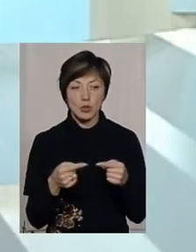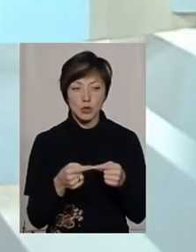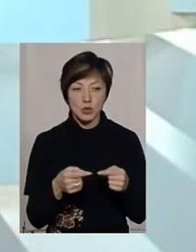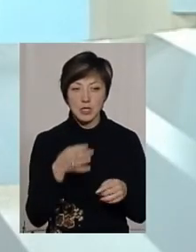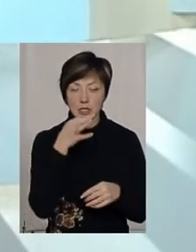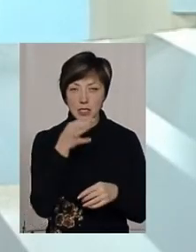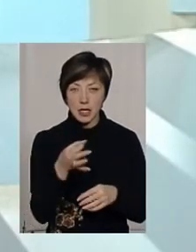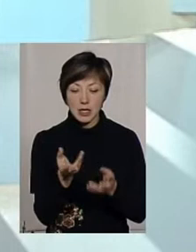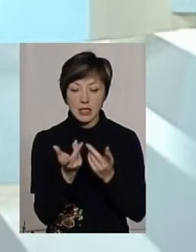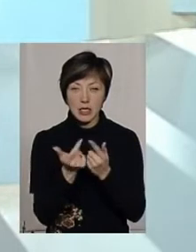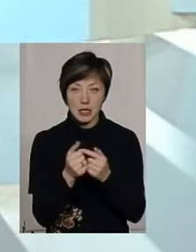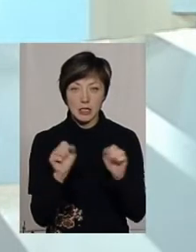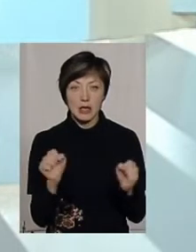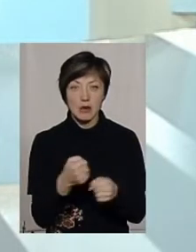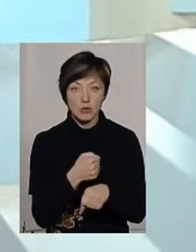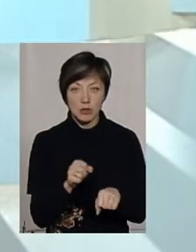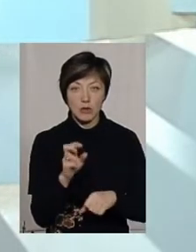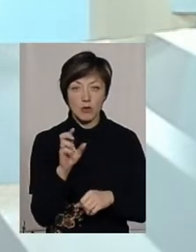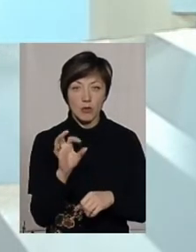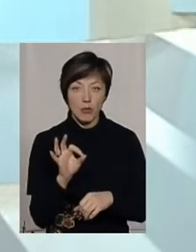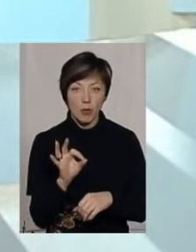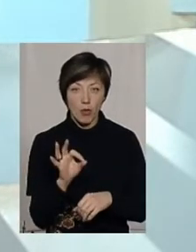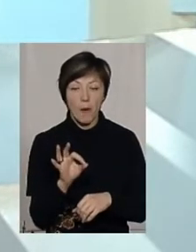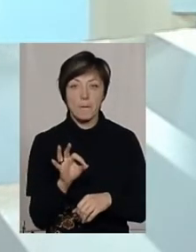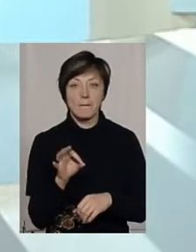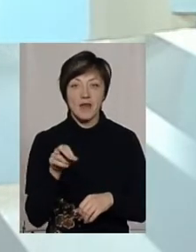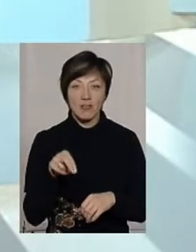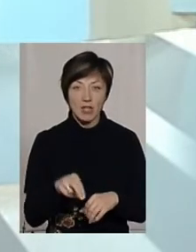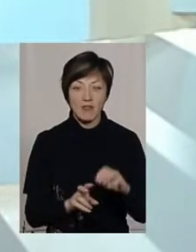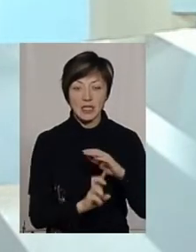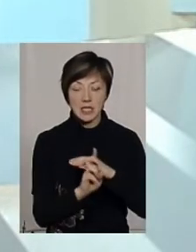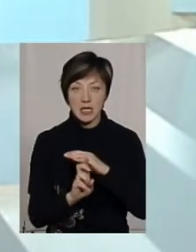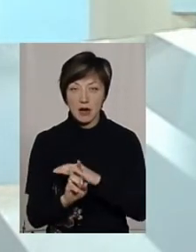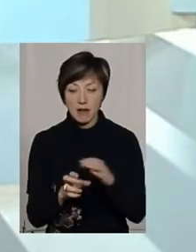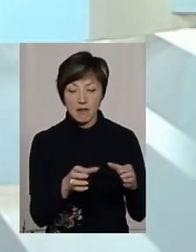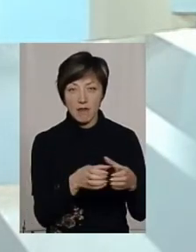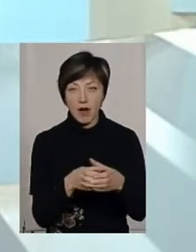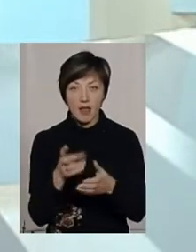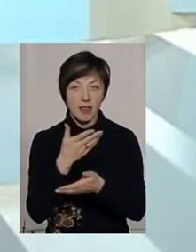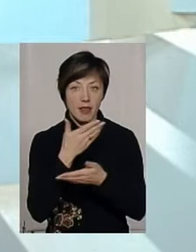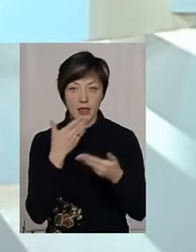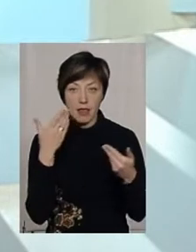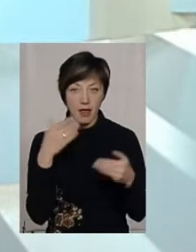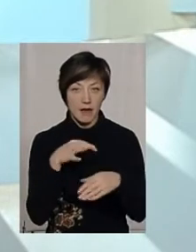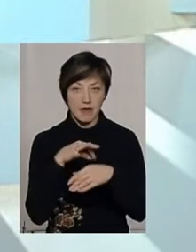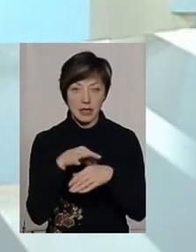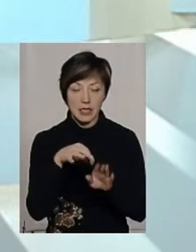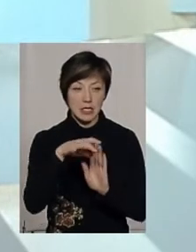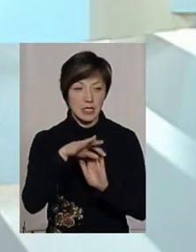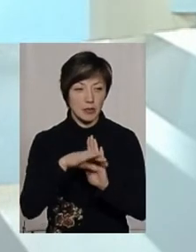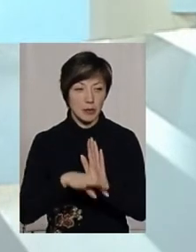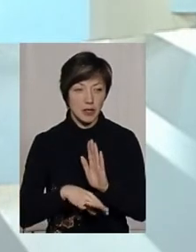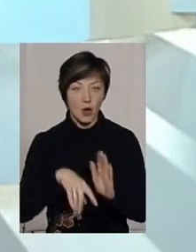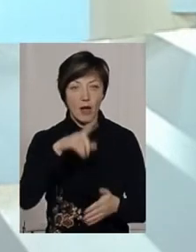сказати, кількість неможливо. Чому? Тому що в православних церквах не ведеться